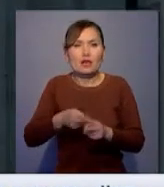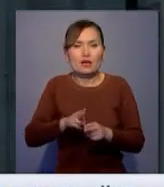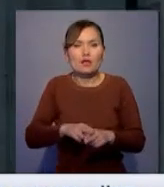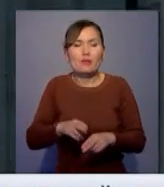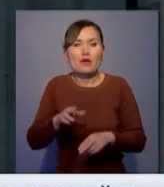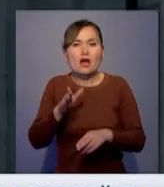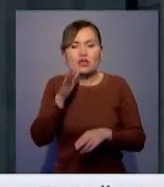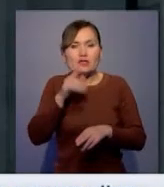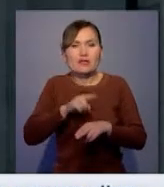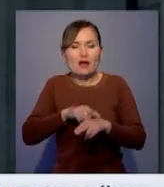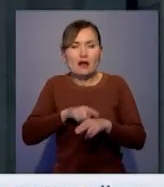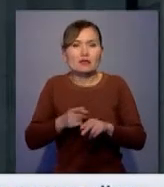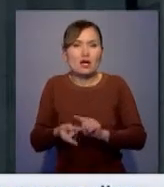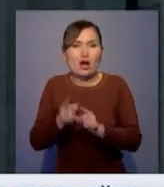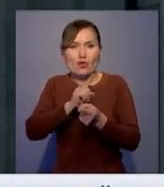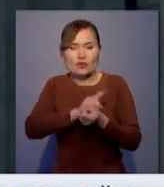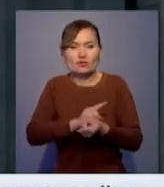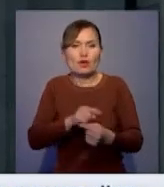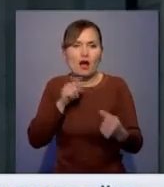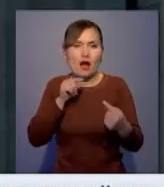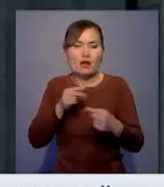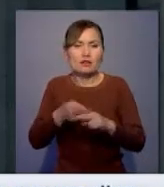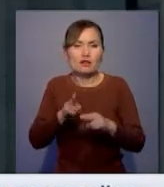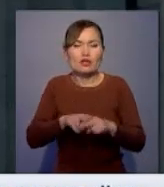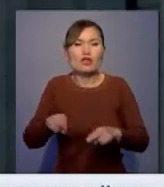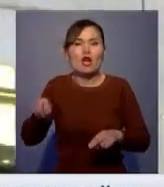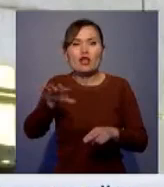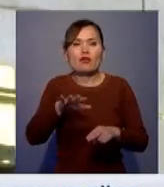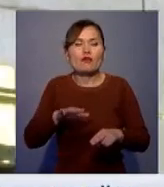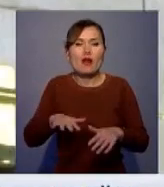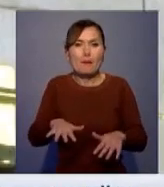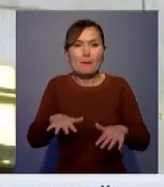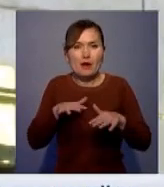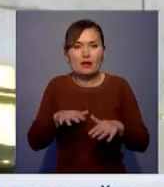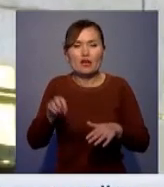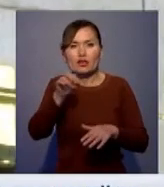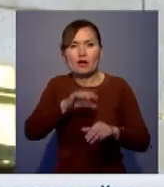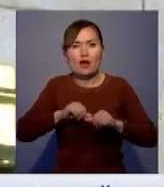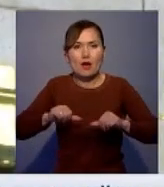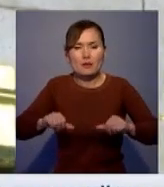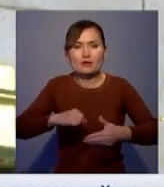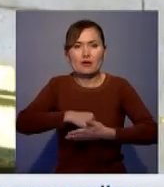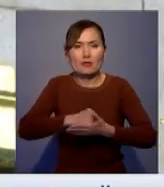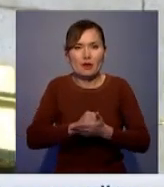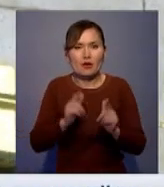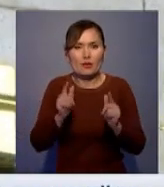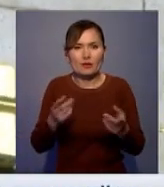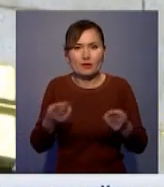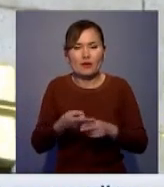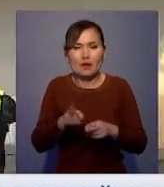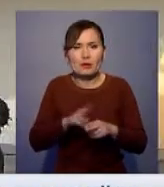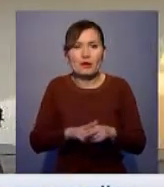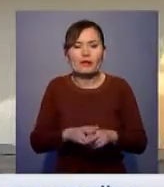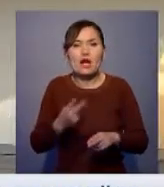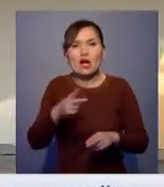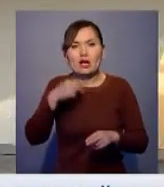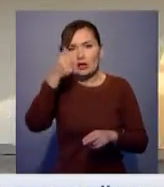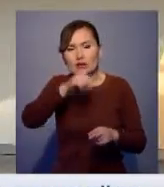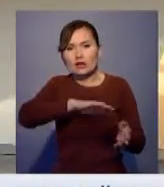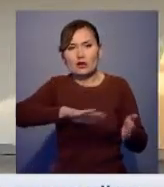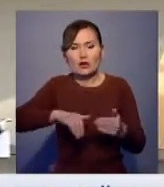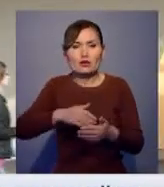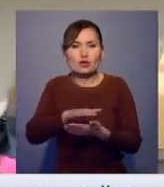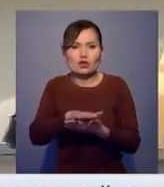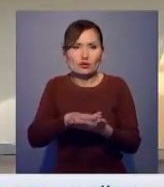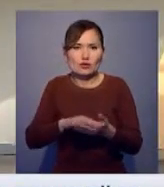білдірген. Енді жылдың соңына дейін тиісті құжатты Еуропарламент пен Еурокомиссия мақұлдауы тиіс. Бірақ сарапшылар процесс 2 жылға дейін